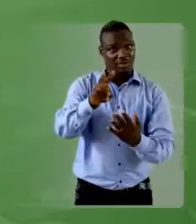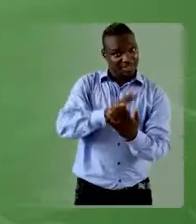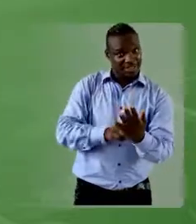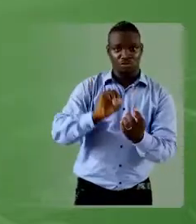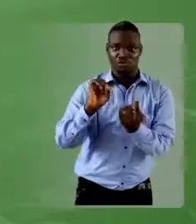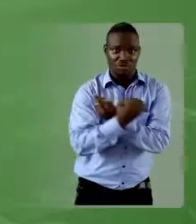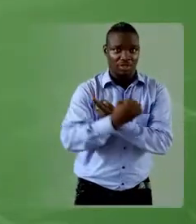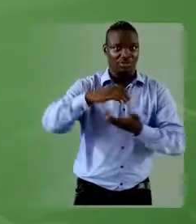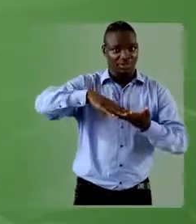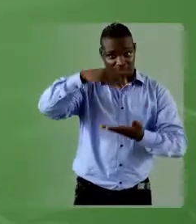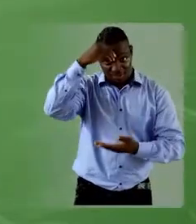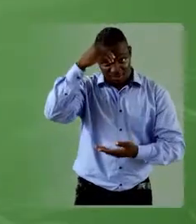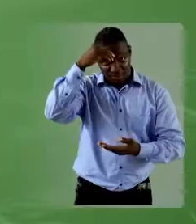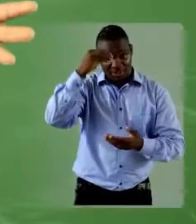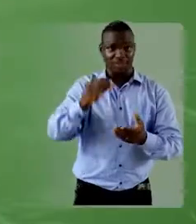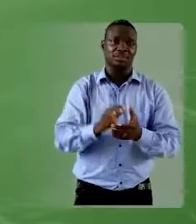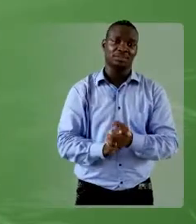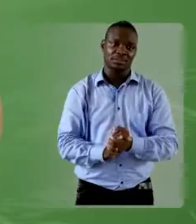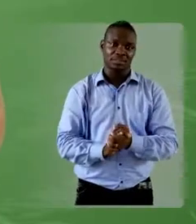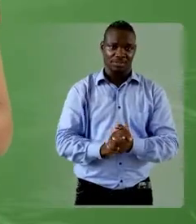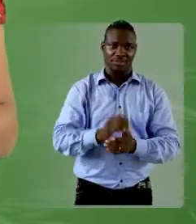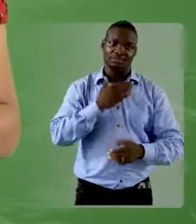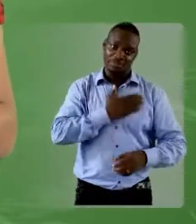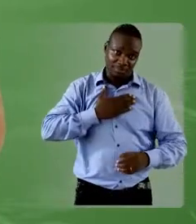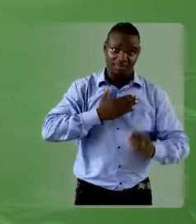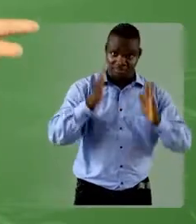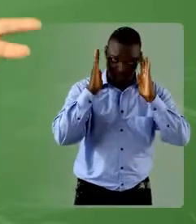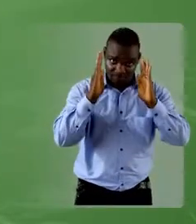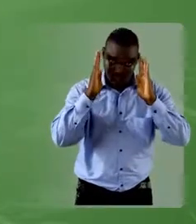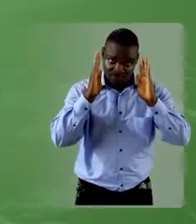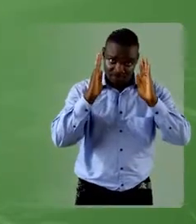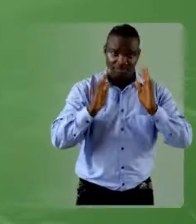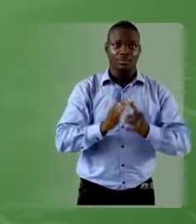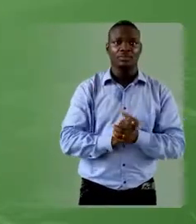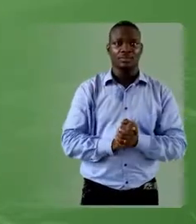situation d'apprentissage. Soyez attentifs.